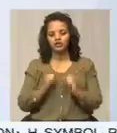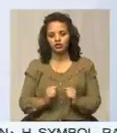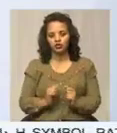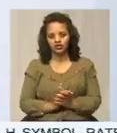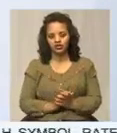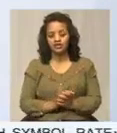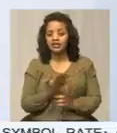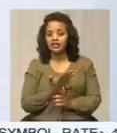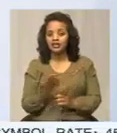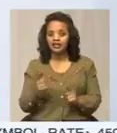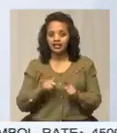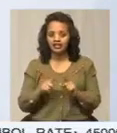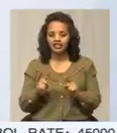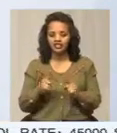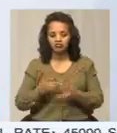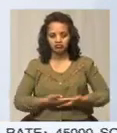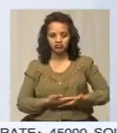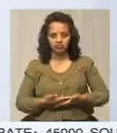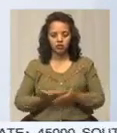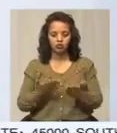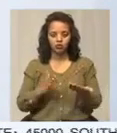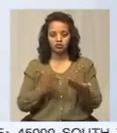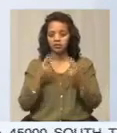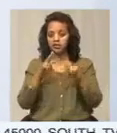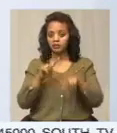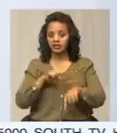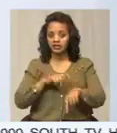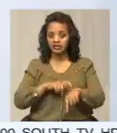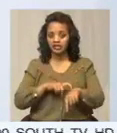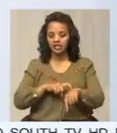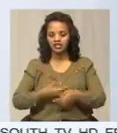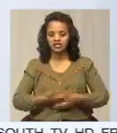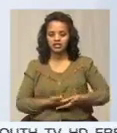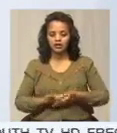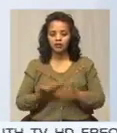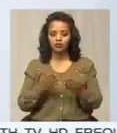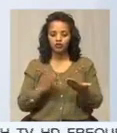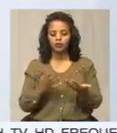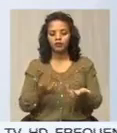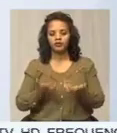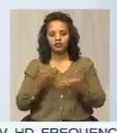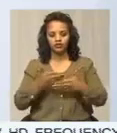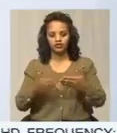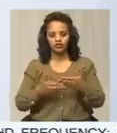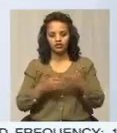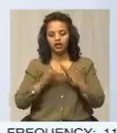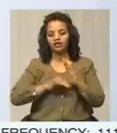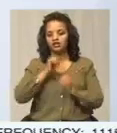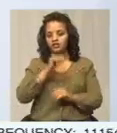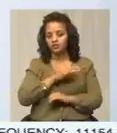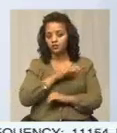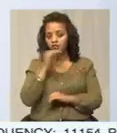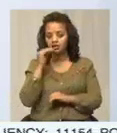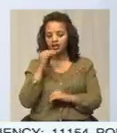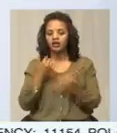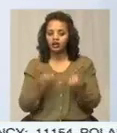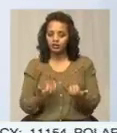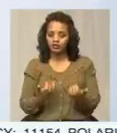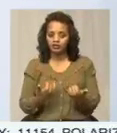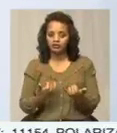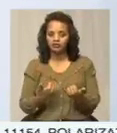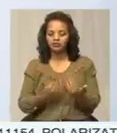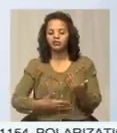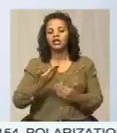ነገር ግን የጨቅላ ህጻናትን ሞት በምንመለከትበት ጊዜ የጨቅላ ህጻናት ሞት በሚፈለገው ደረጃ ያልቀነሰበትና አሁንም